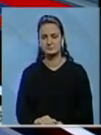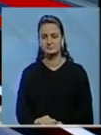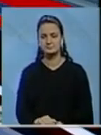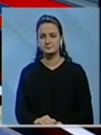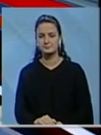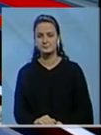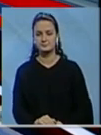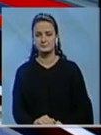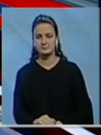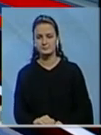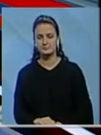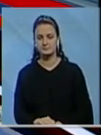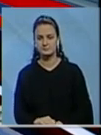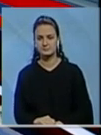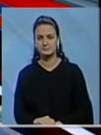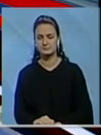გისმენთ.